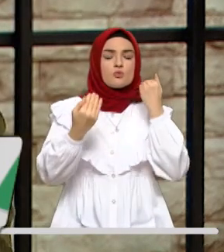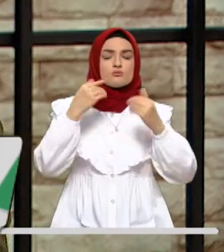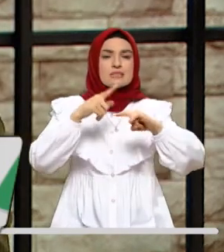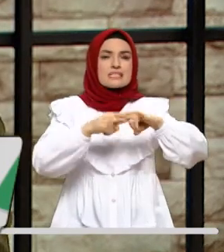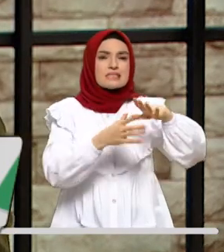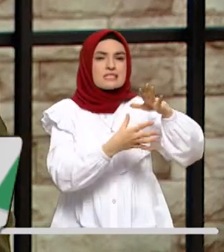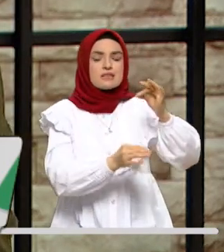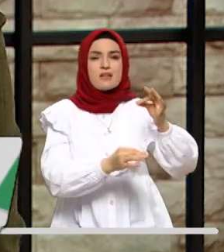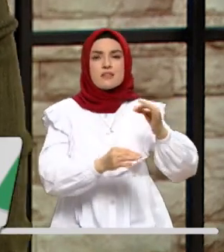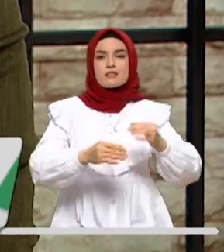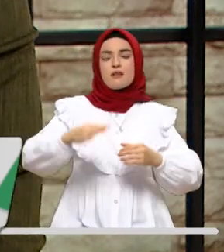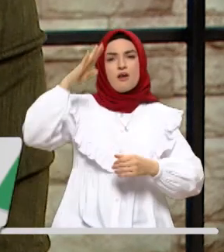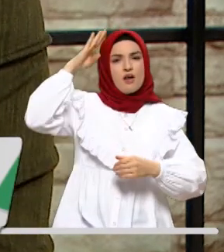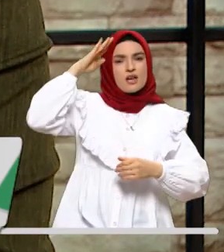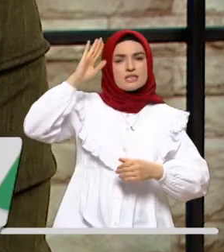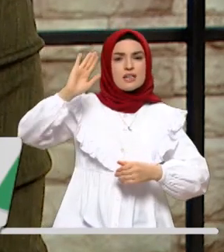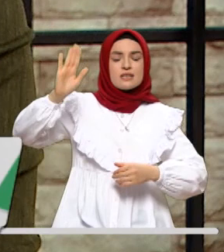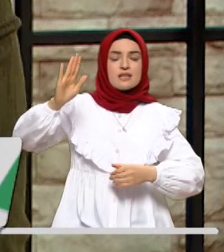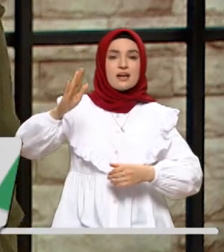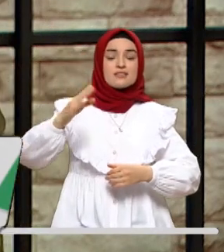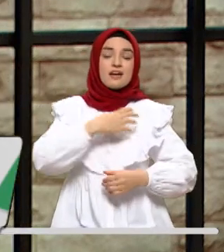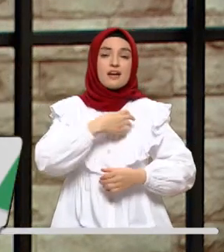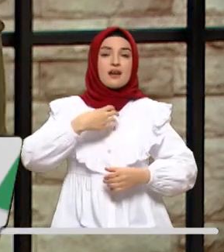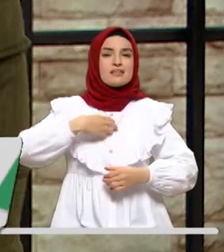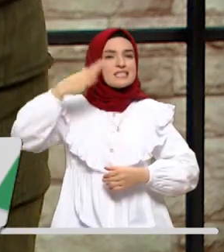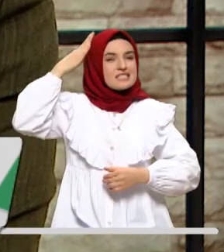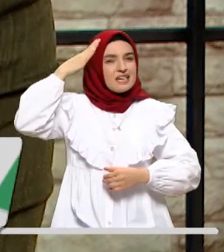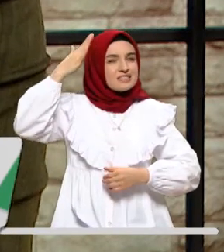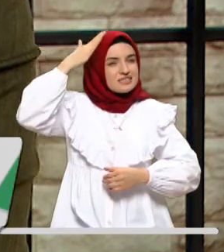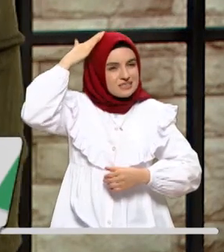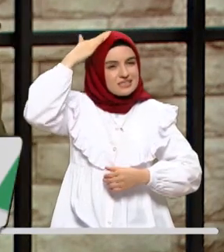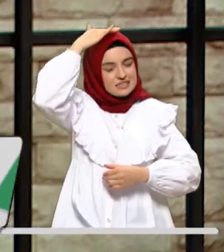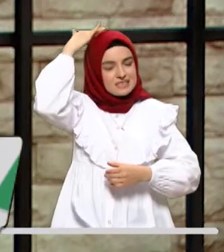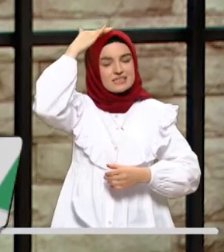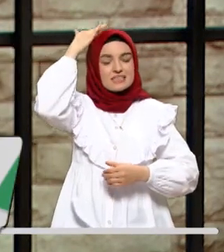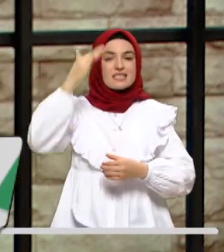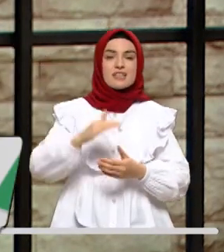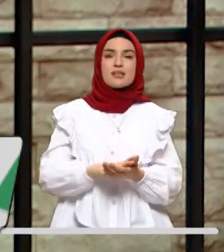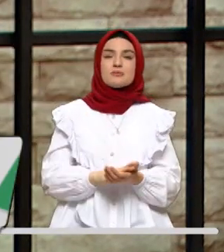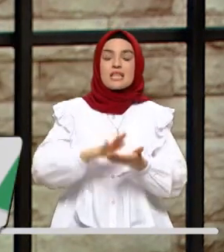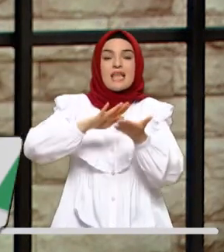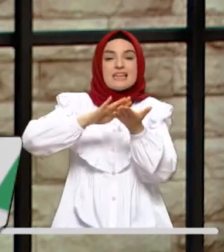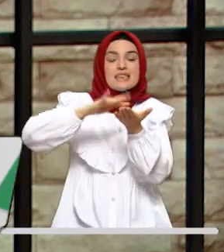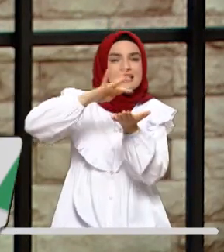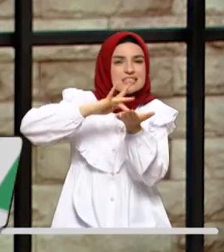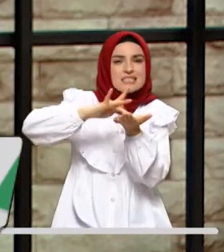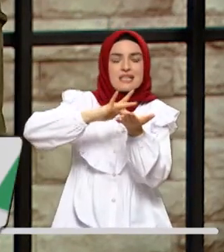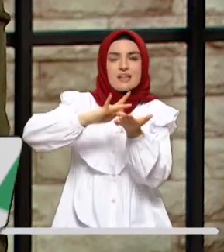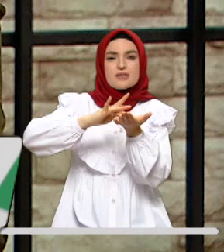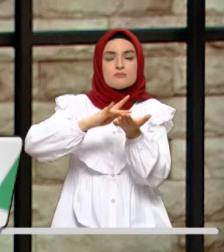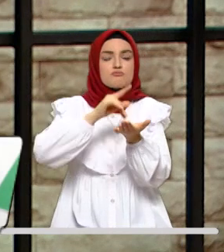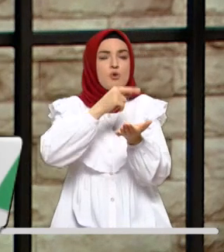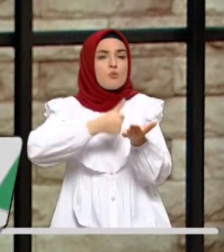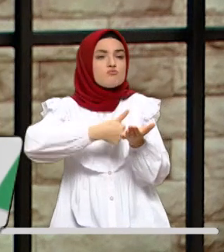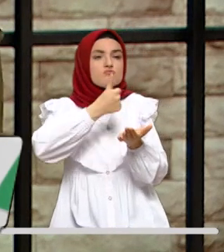giderken Çanakkale'ye annesi saçlarını kınalamış, ellerini kınalamış. Kumandanı sormuş, demiş